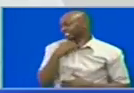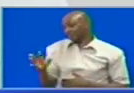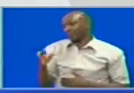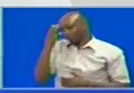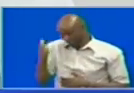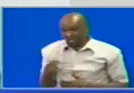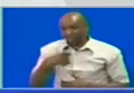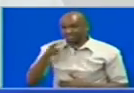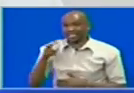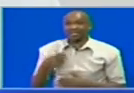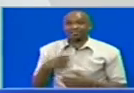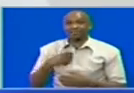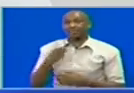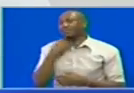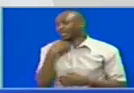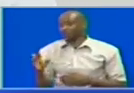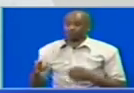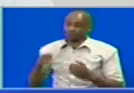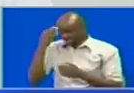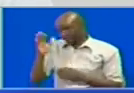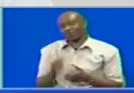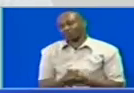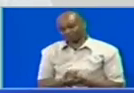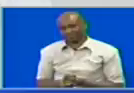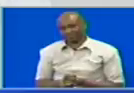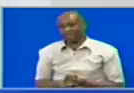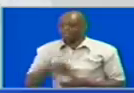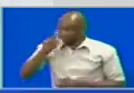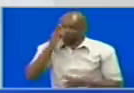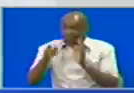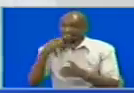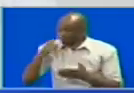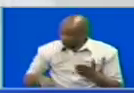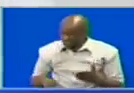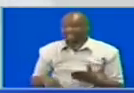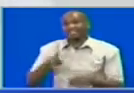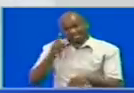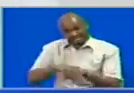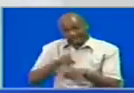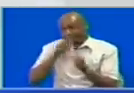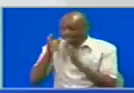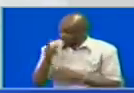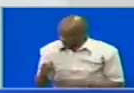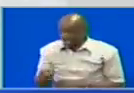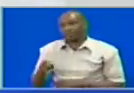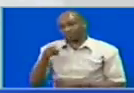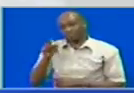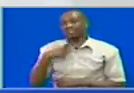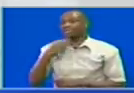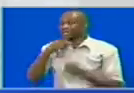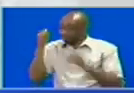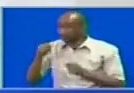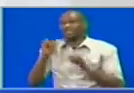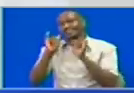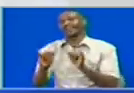yake nilikuwa naona wakinywa chakula mimi sijui mpira. Naam. Sasa wakapanga wakasema kila wakipanga kikosi wananipanga nishike goli. Nikikataa wananiambia